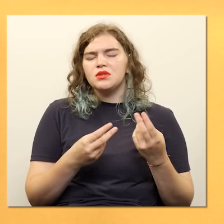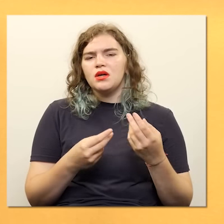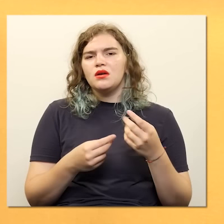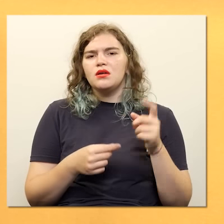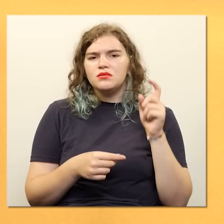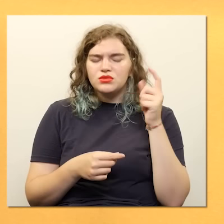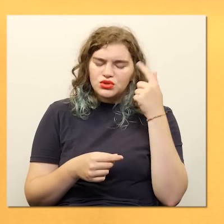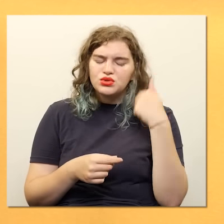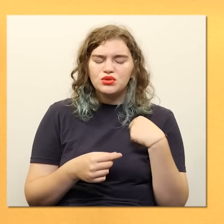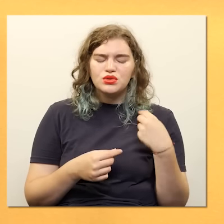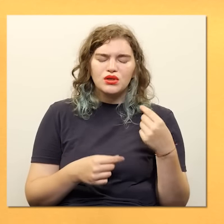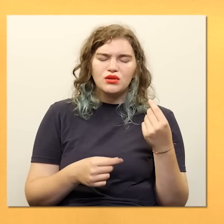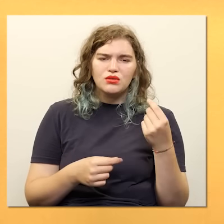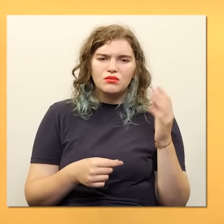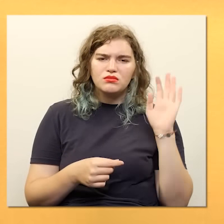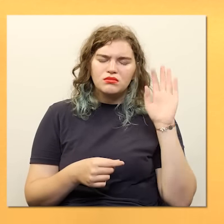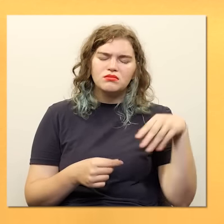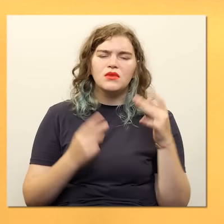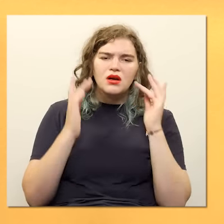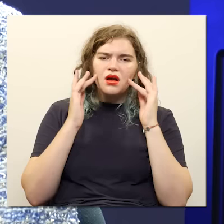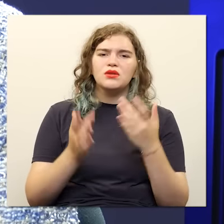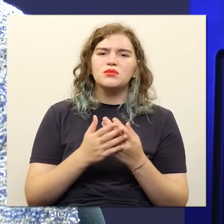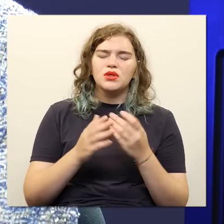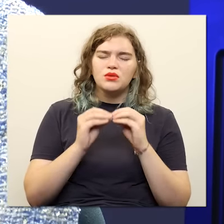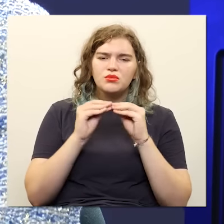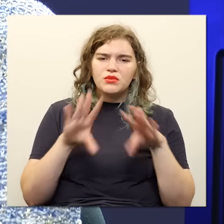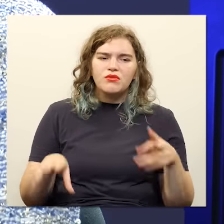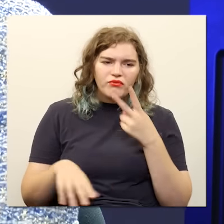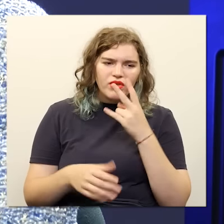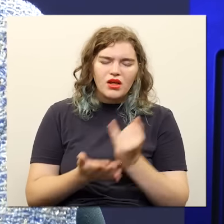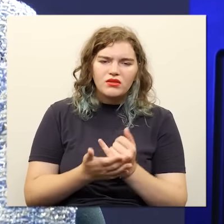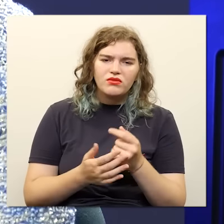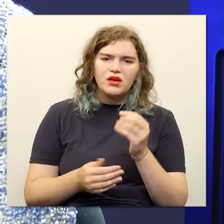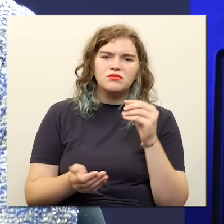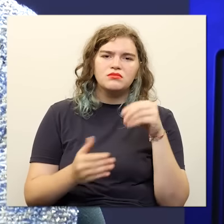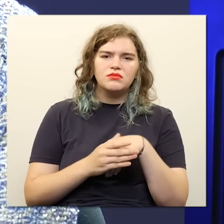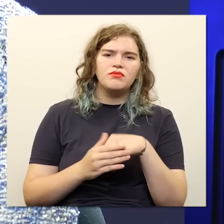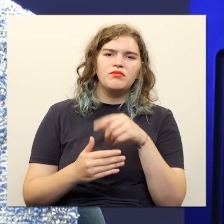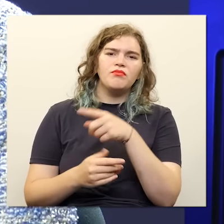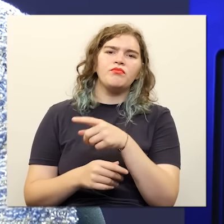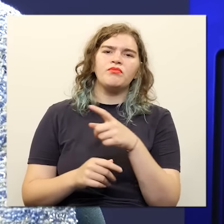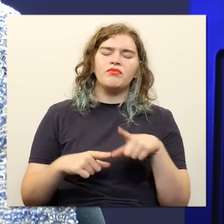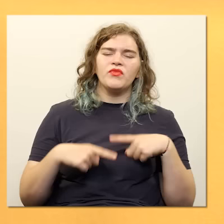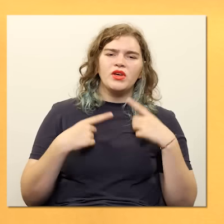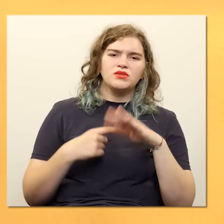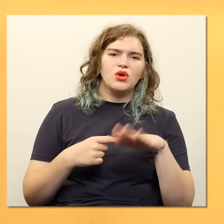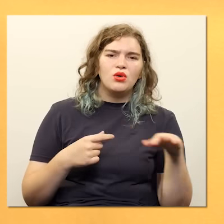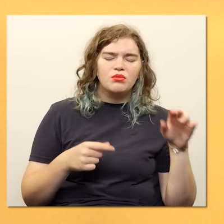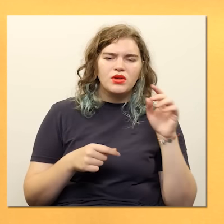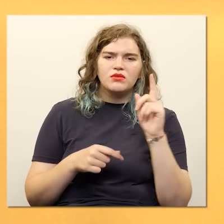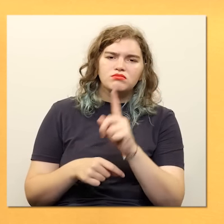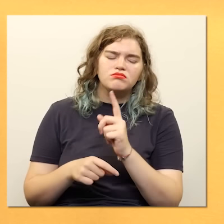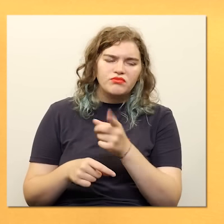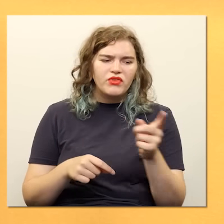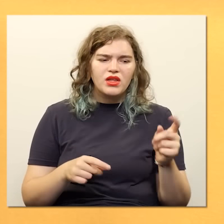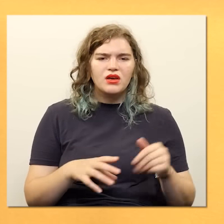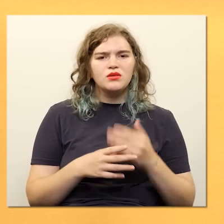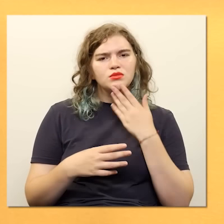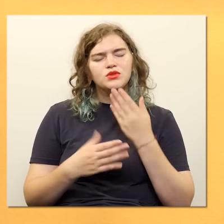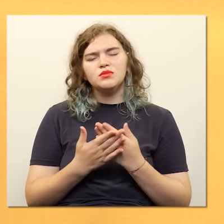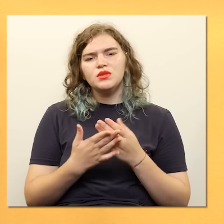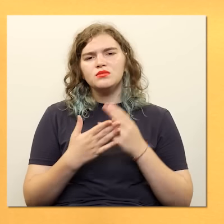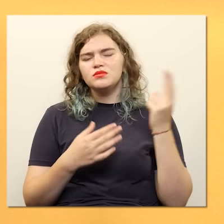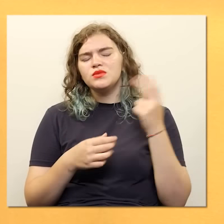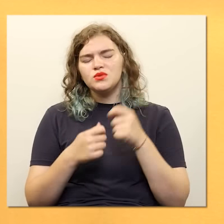și tare largă. Tare largă, da. Da. Și chiar vedeți asta în viața copilului dumneavoastră. Da, mulțumesc lui Dumnezeu pentru